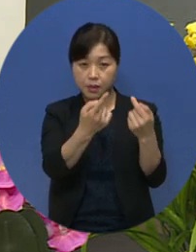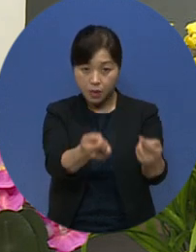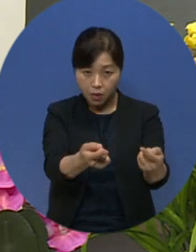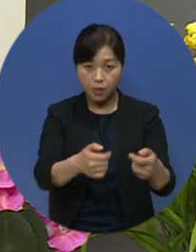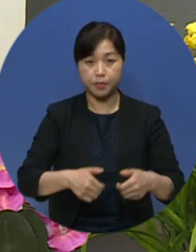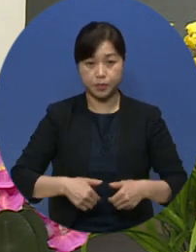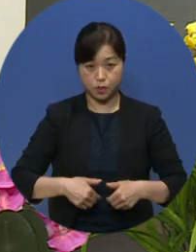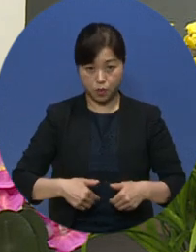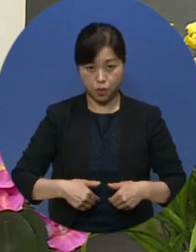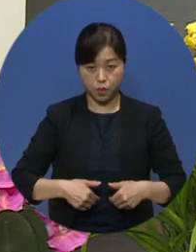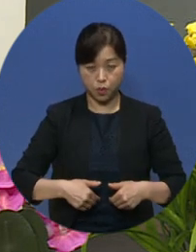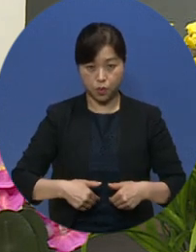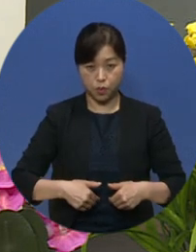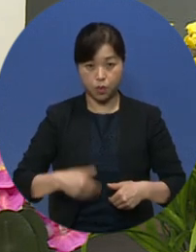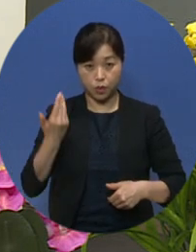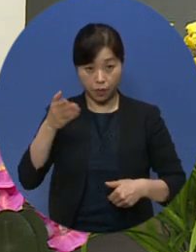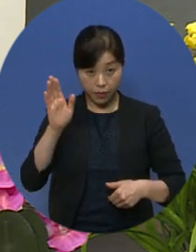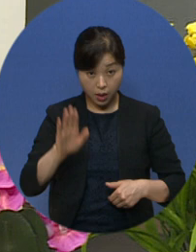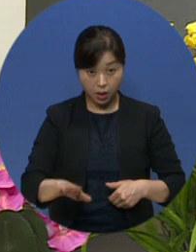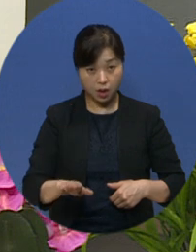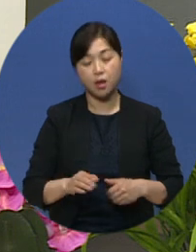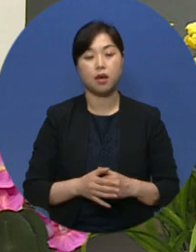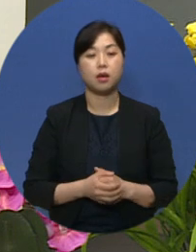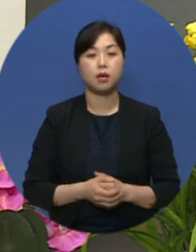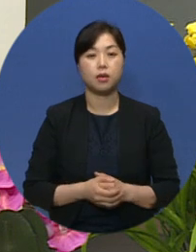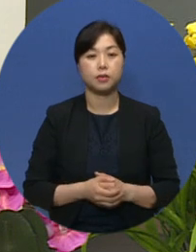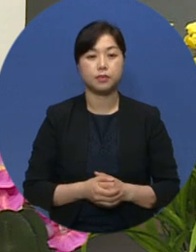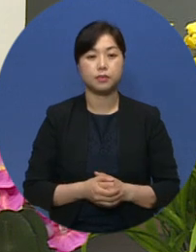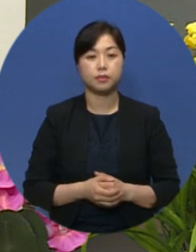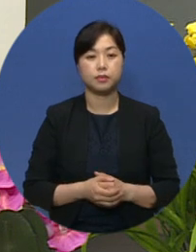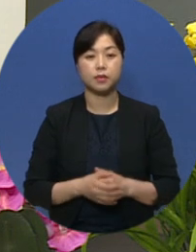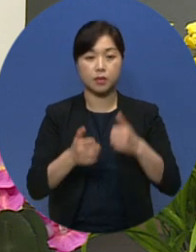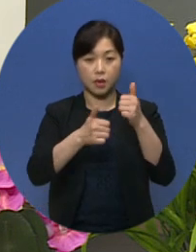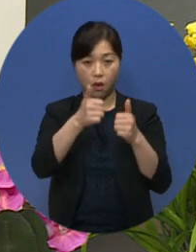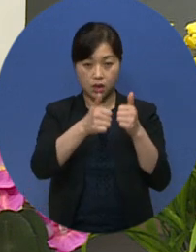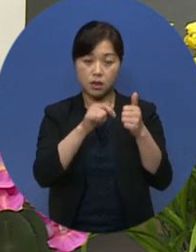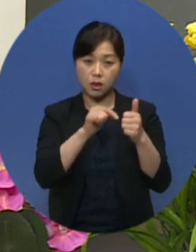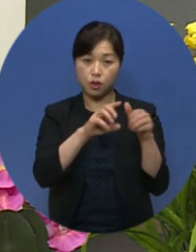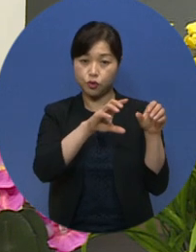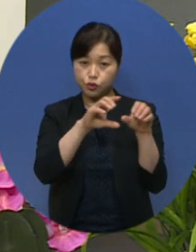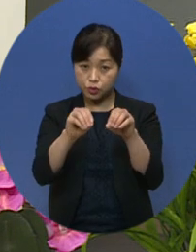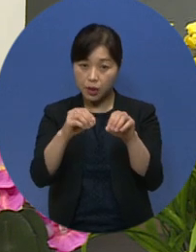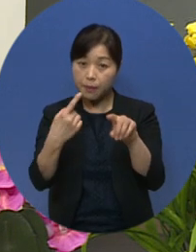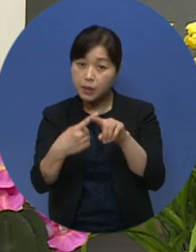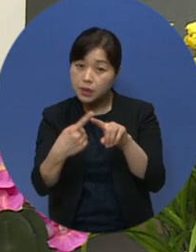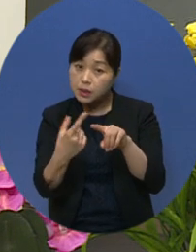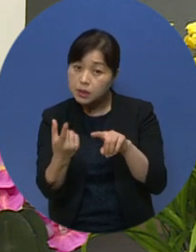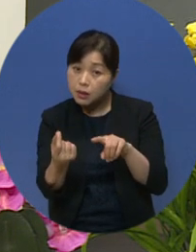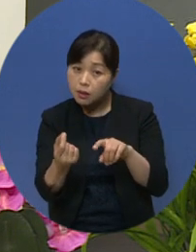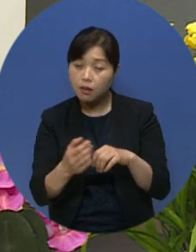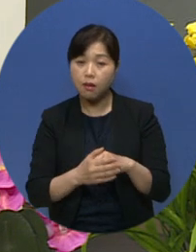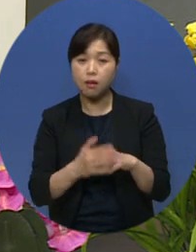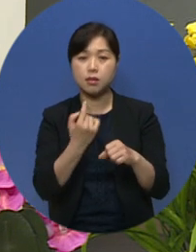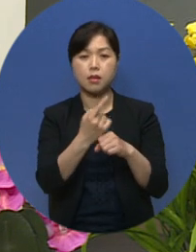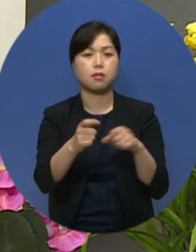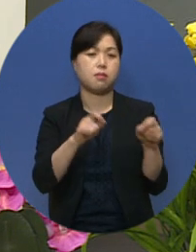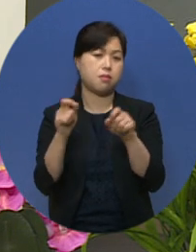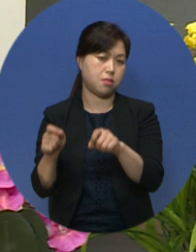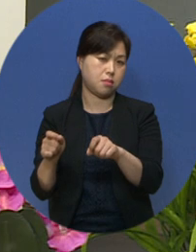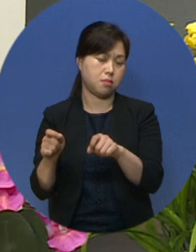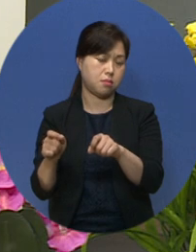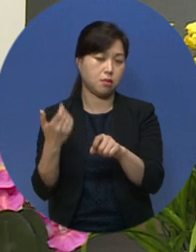해야 하는데 4 사실은 즉 경기가 중단 증거나 똑같잖아요 내 음부 내년이라고 하지만